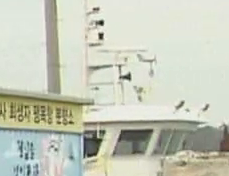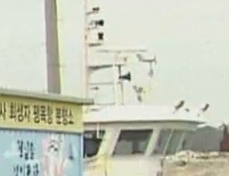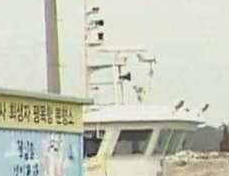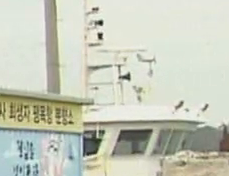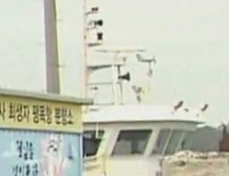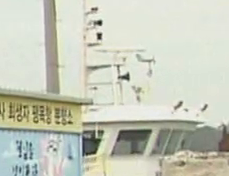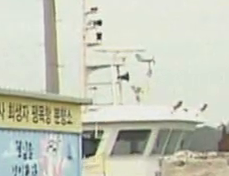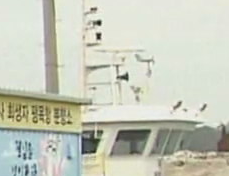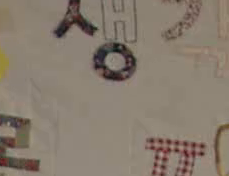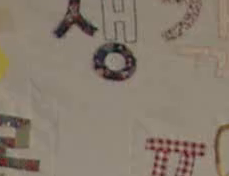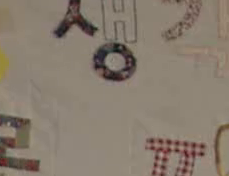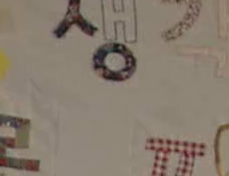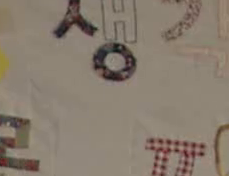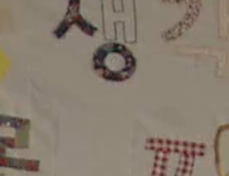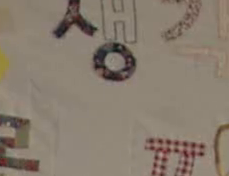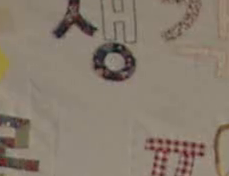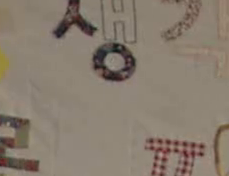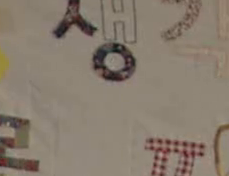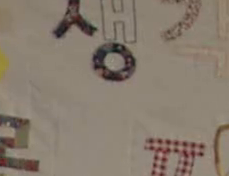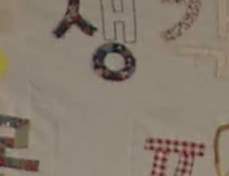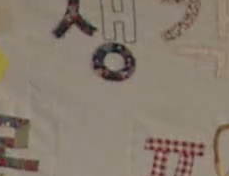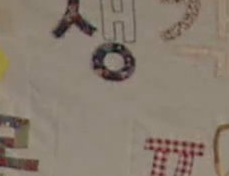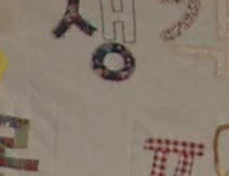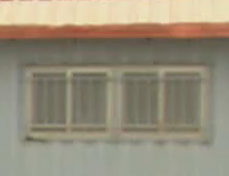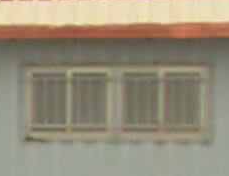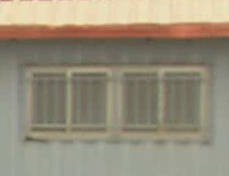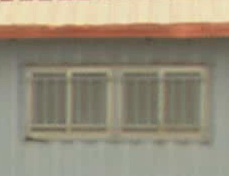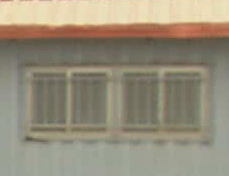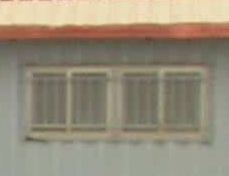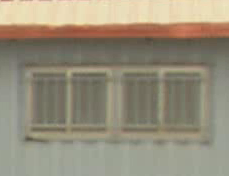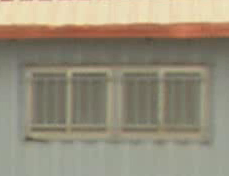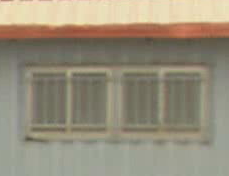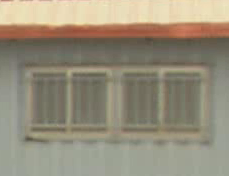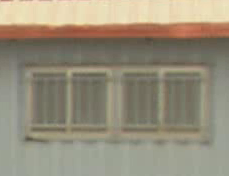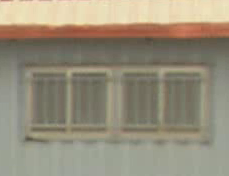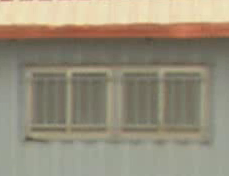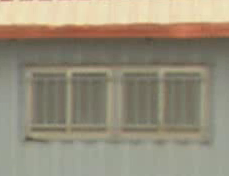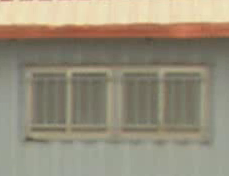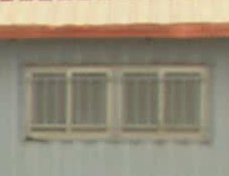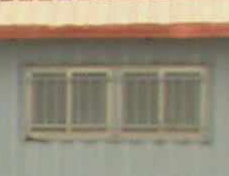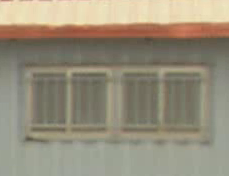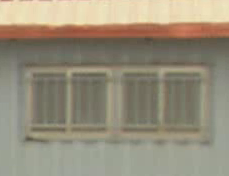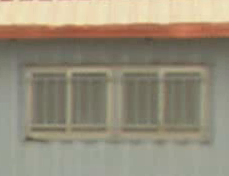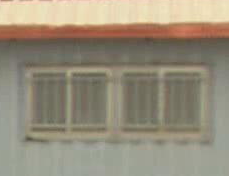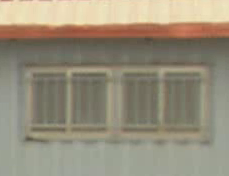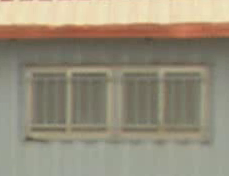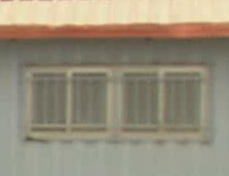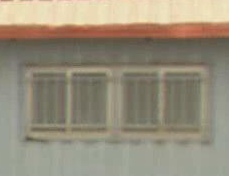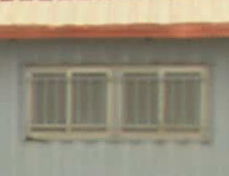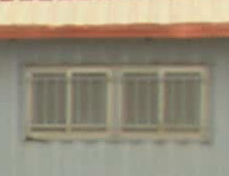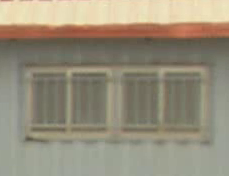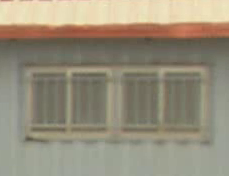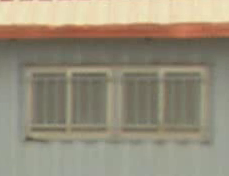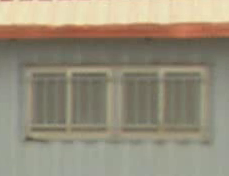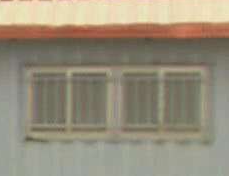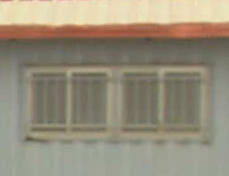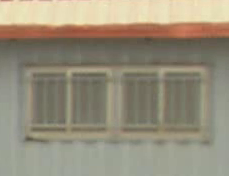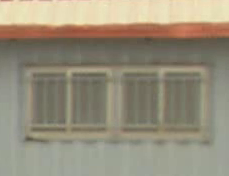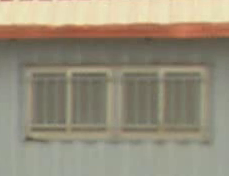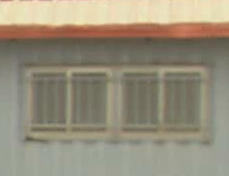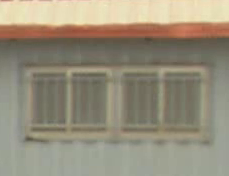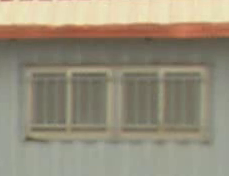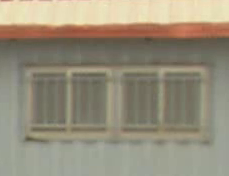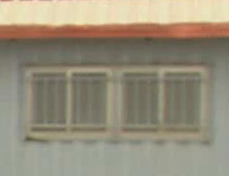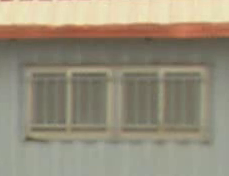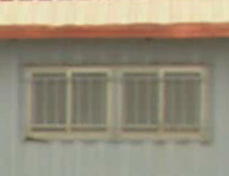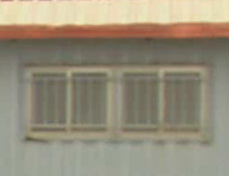등 일부 시설이 남아 추모객들을 맞이하고 있습니다. 아이들을 기다리던 장소이기도 하고 물론 아이들이 뭐 살아서